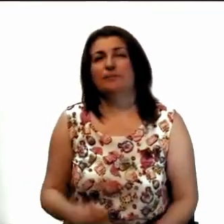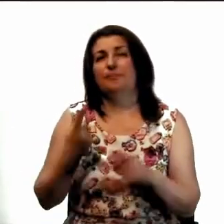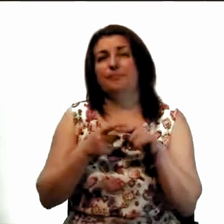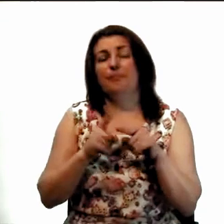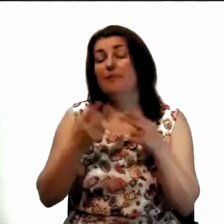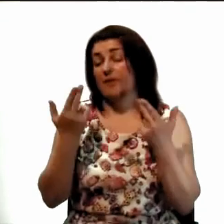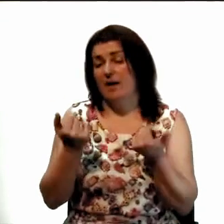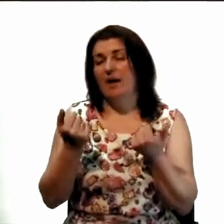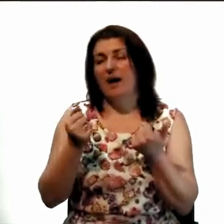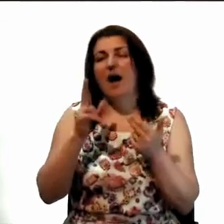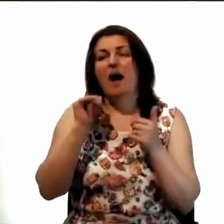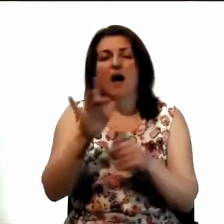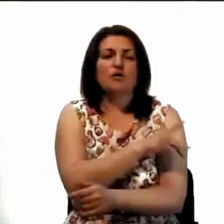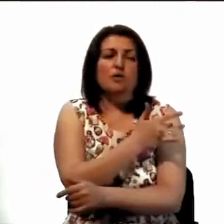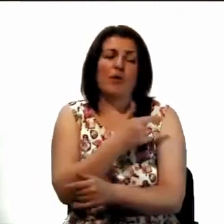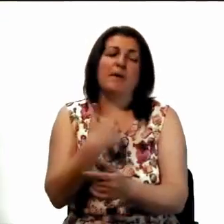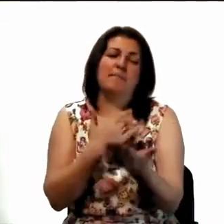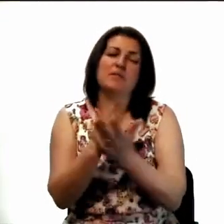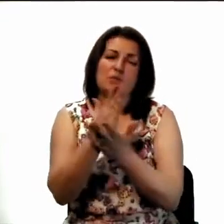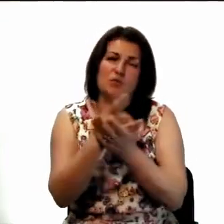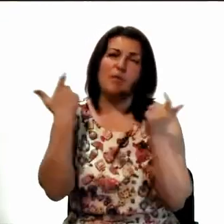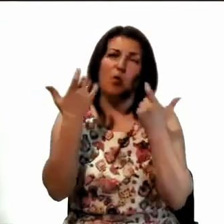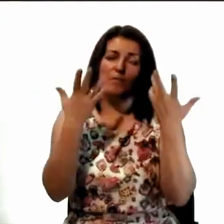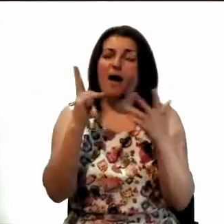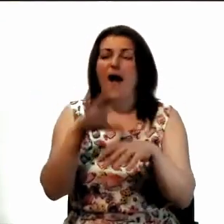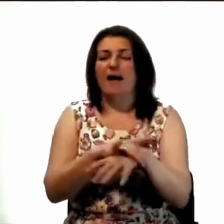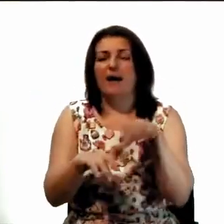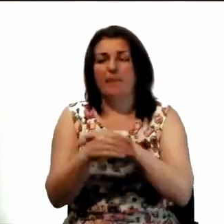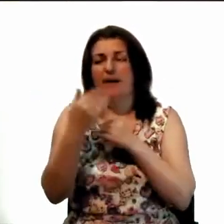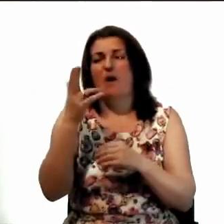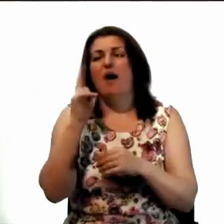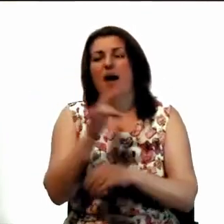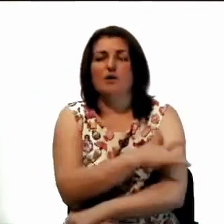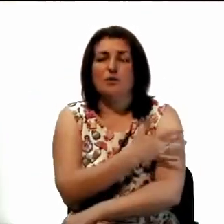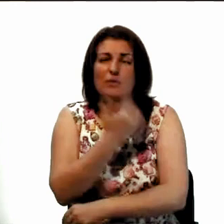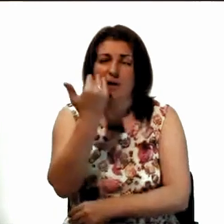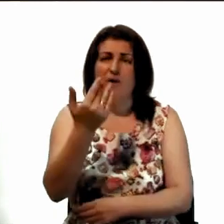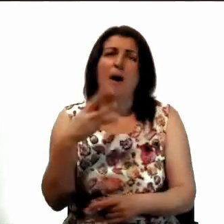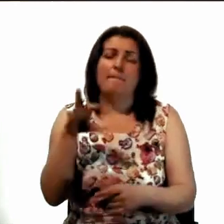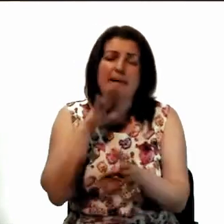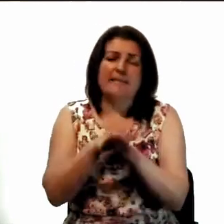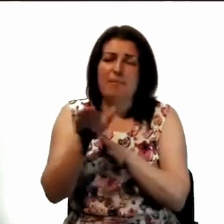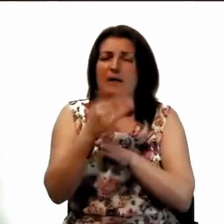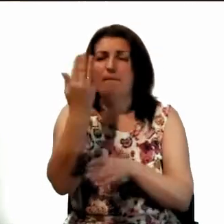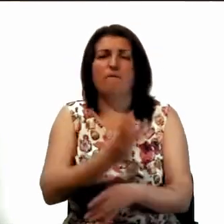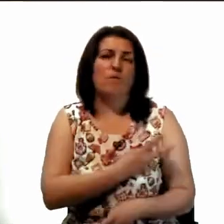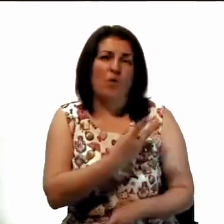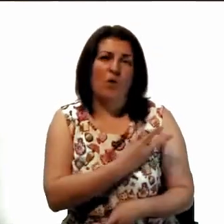Поэтому да, как слуги мы служим Господу, как рабы Его, как слуги Его, мы исполняем Его